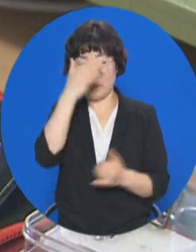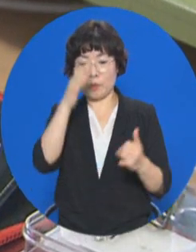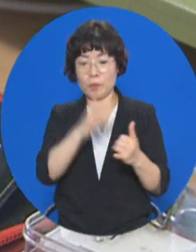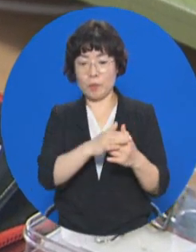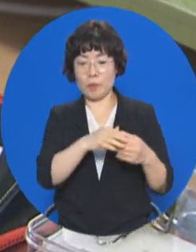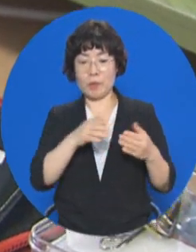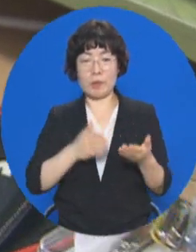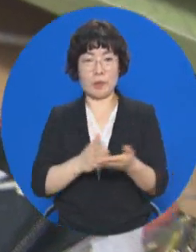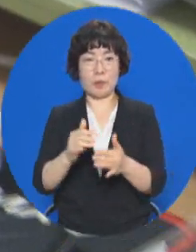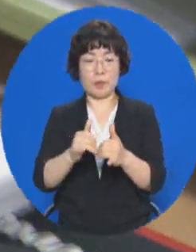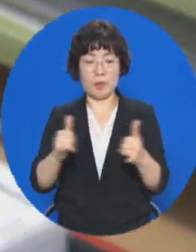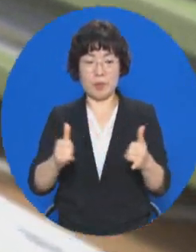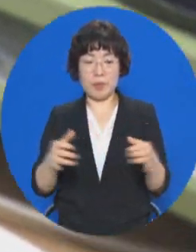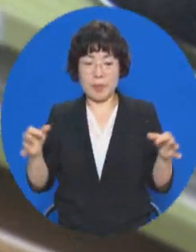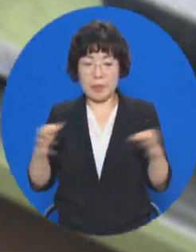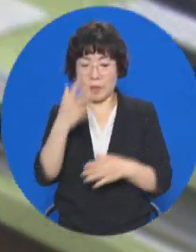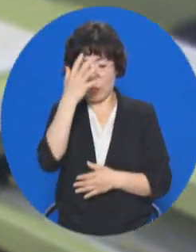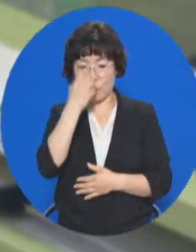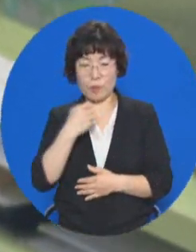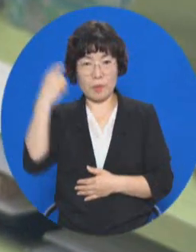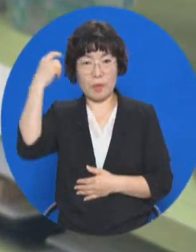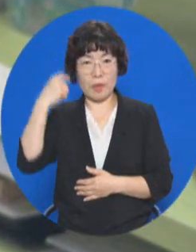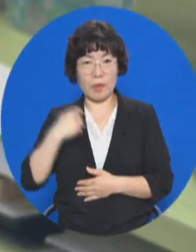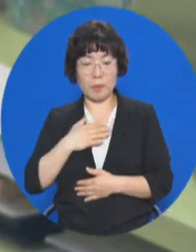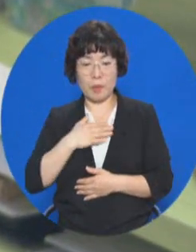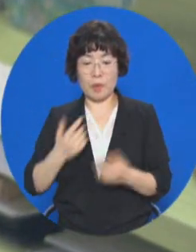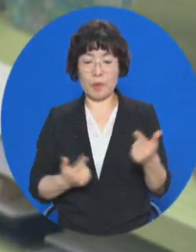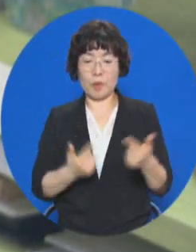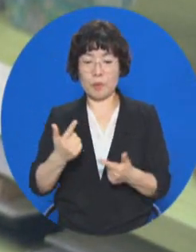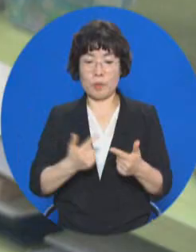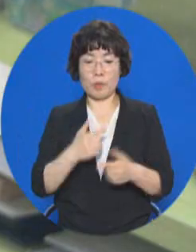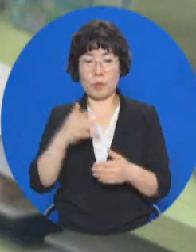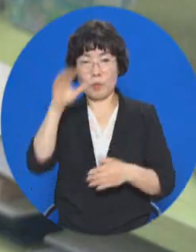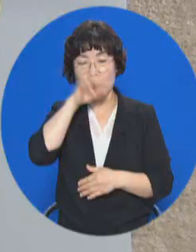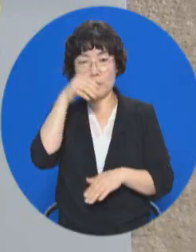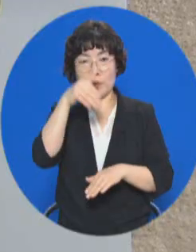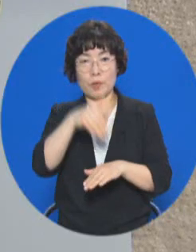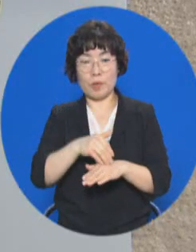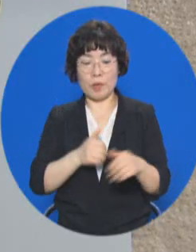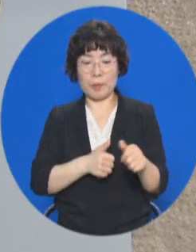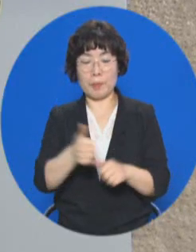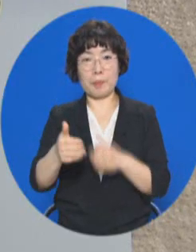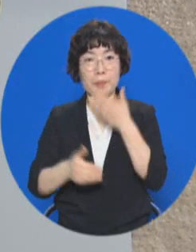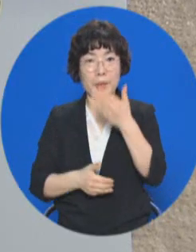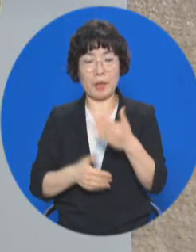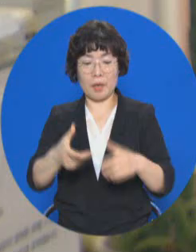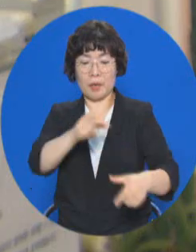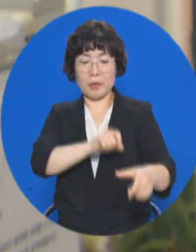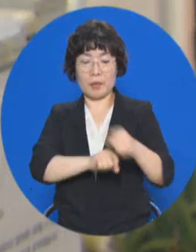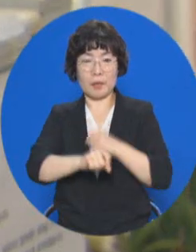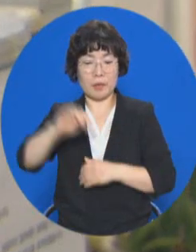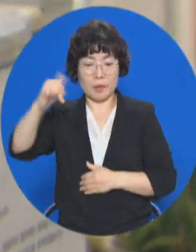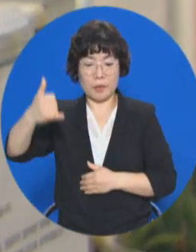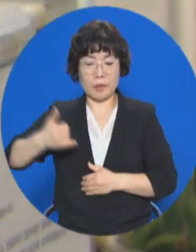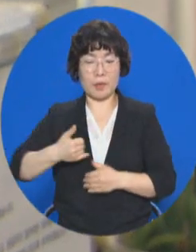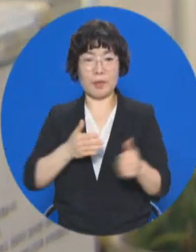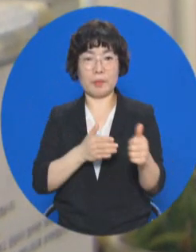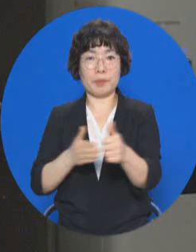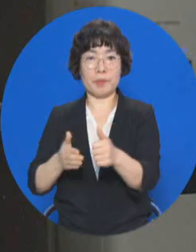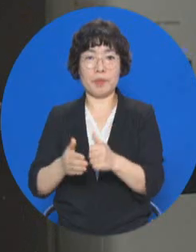상담 전문가들은 일시적 우울감 등 정서 조절은 심리 훈련을 통해 극복할 수 있다며 적극적인 상담 요청을